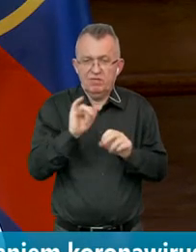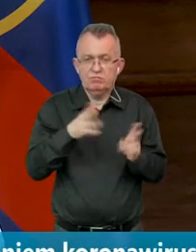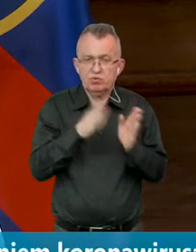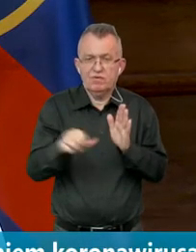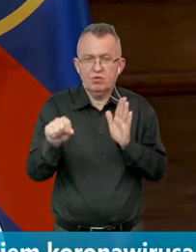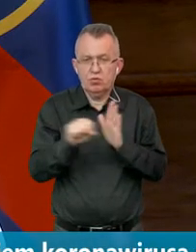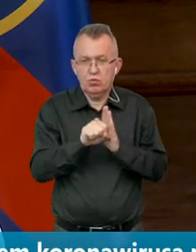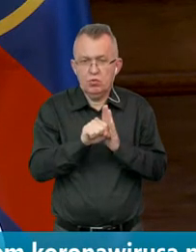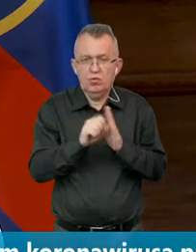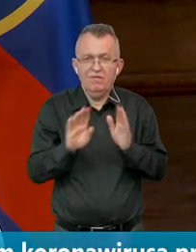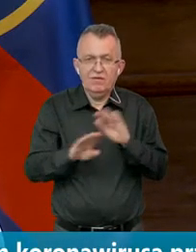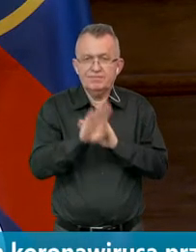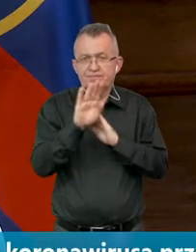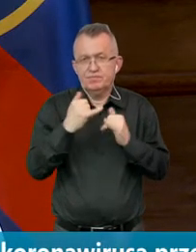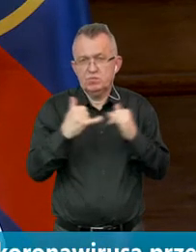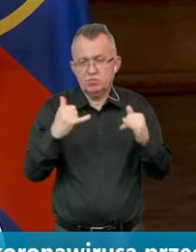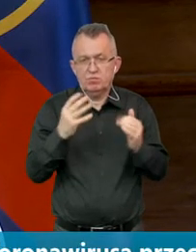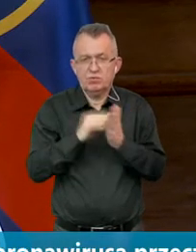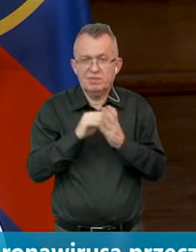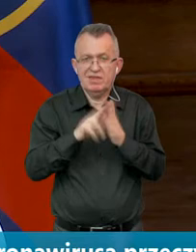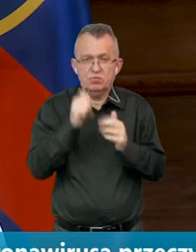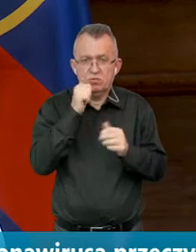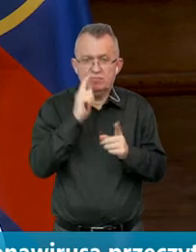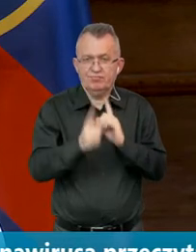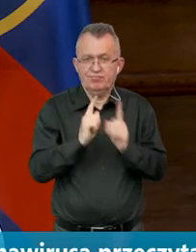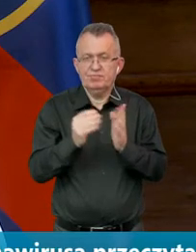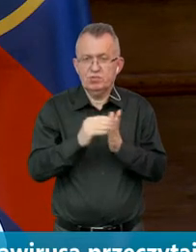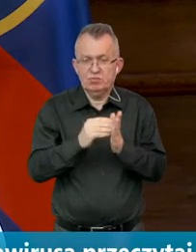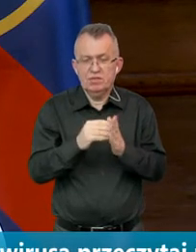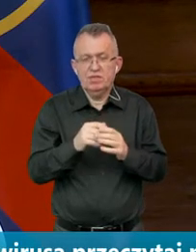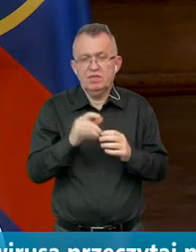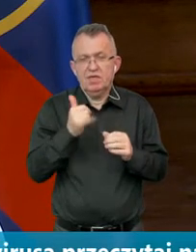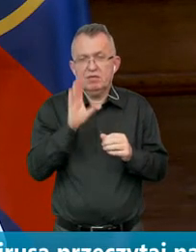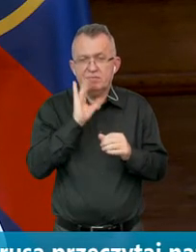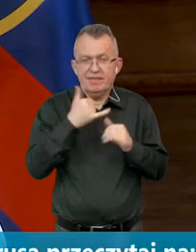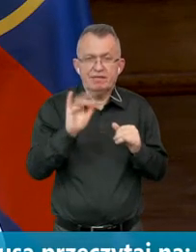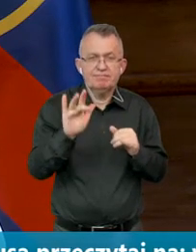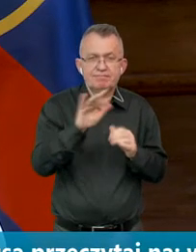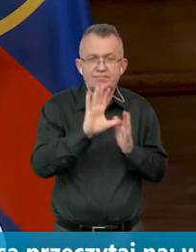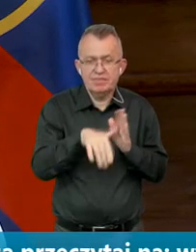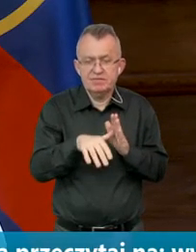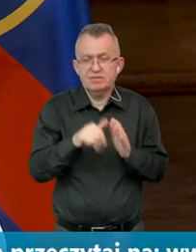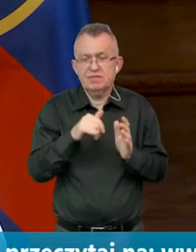do pięknych wydarzeń, też żeby na co dzień służyły mieszkańcom Szczecina, tak jak pozostałe, te, które już są